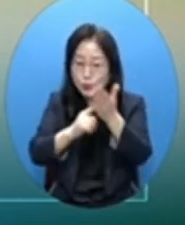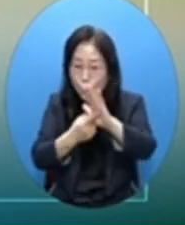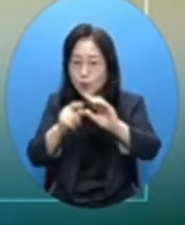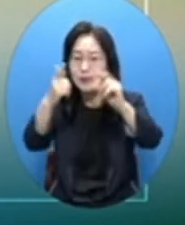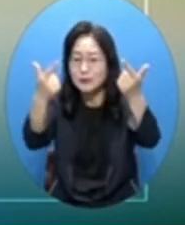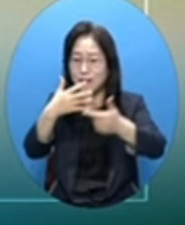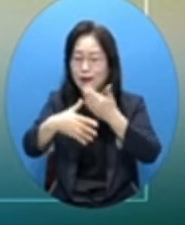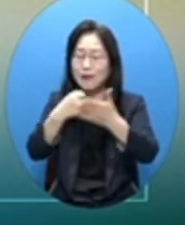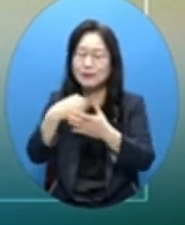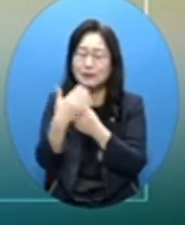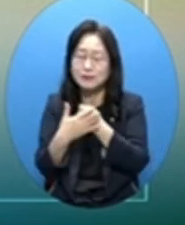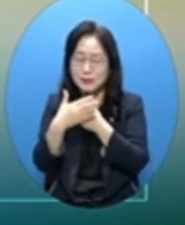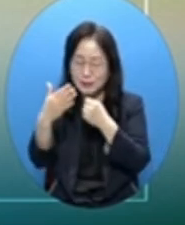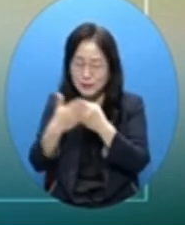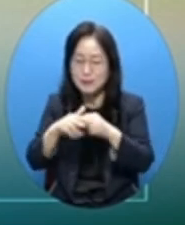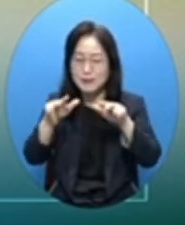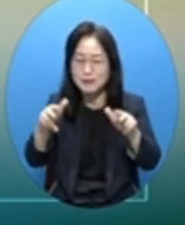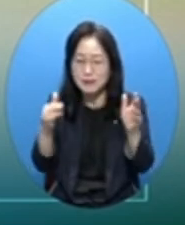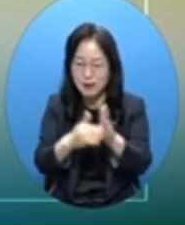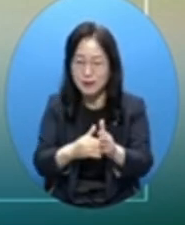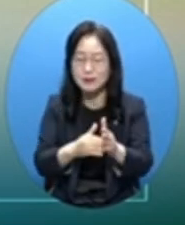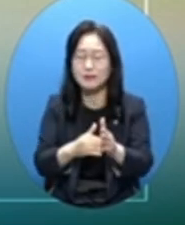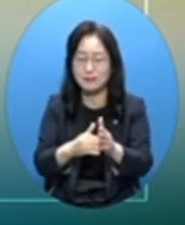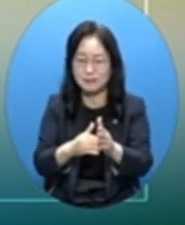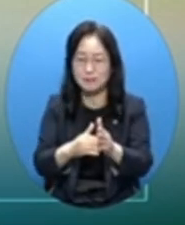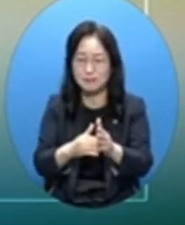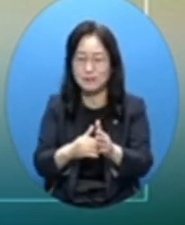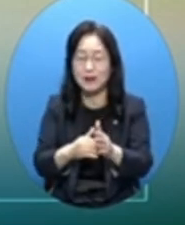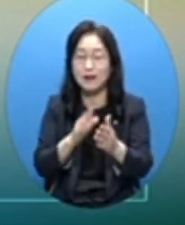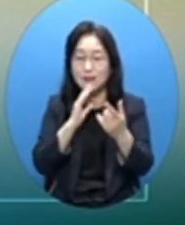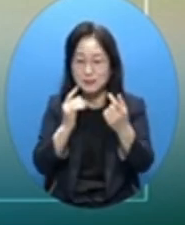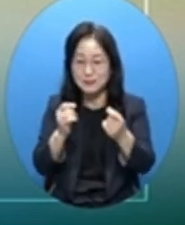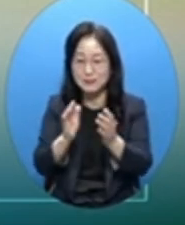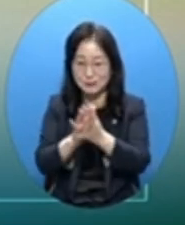하나님의 은혜로 여기까지 왔습니다 할렐루야